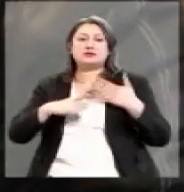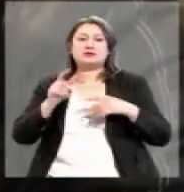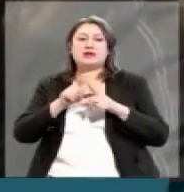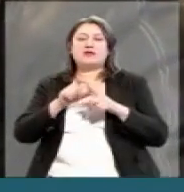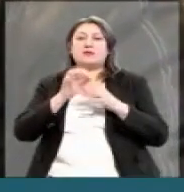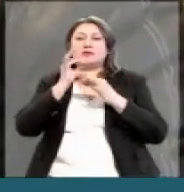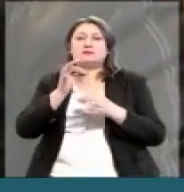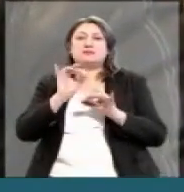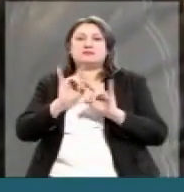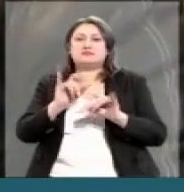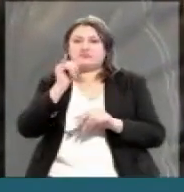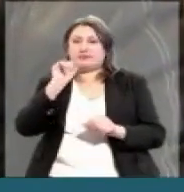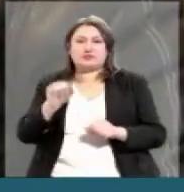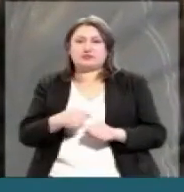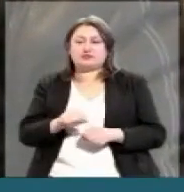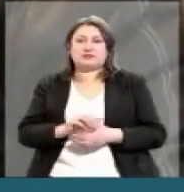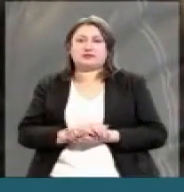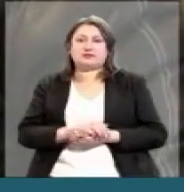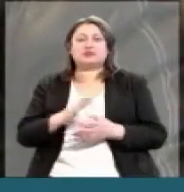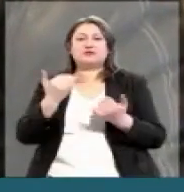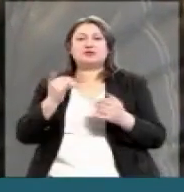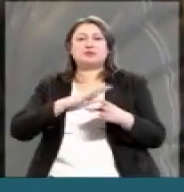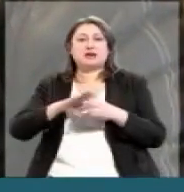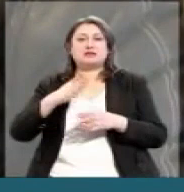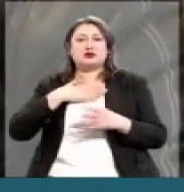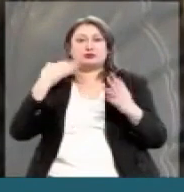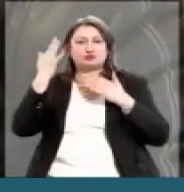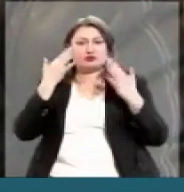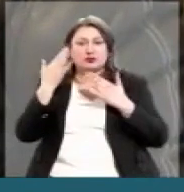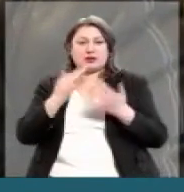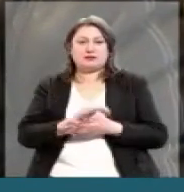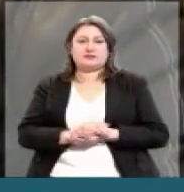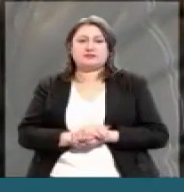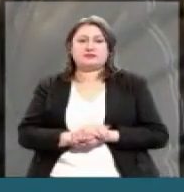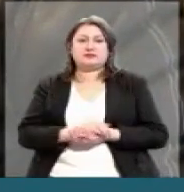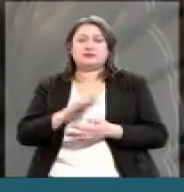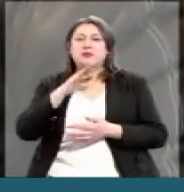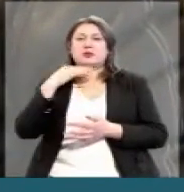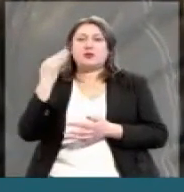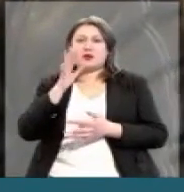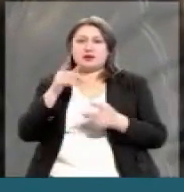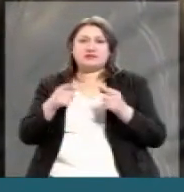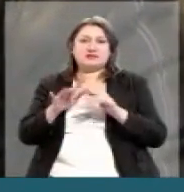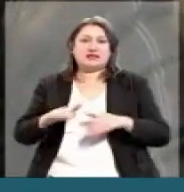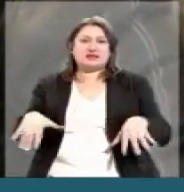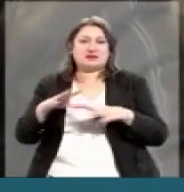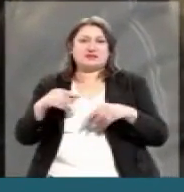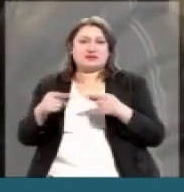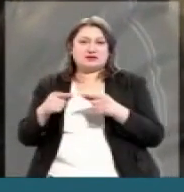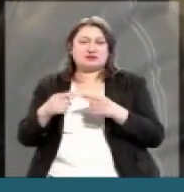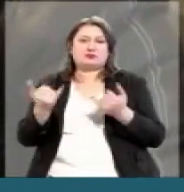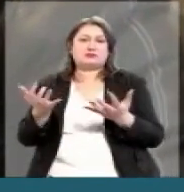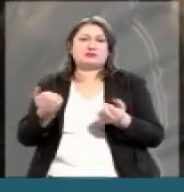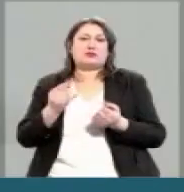Осы бағдарлама, нұрлы жол бағдарламасы арқылы отырмыз. Өте қуаныштымыз. Көп күткенімізге, арманымыз орындалуына